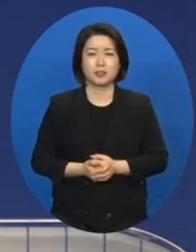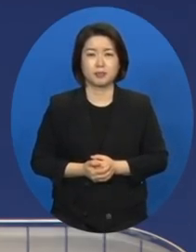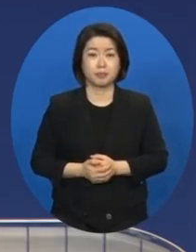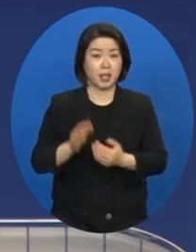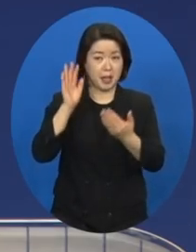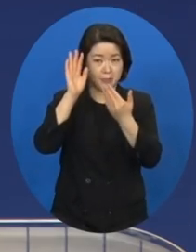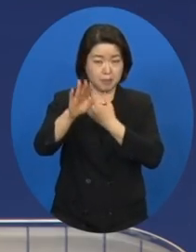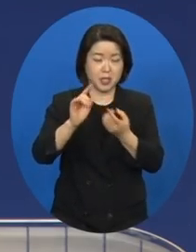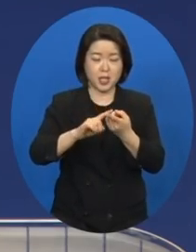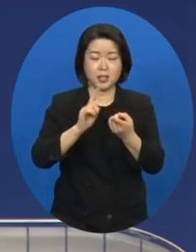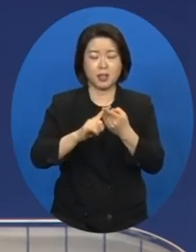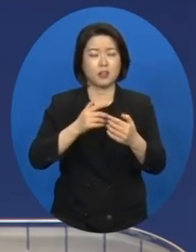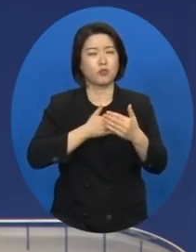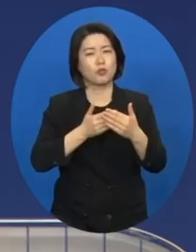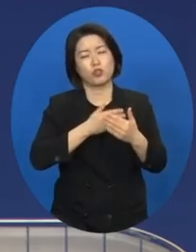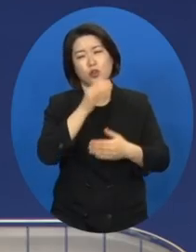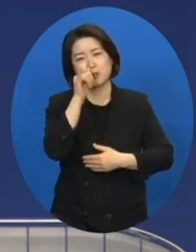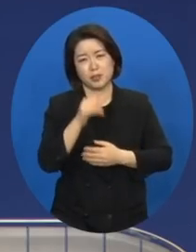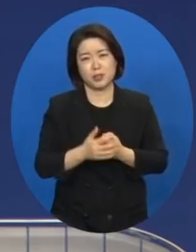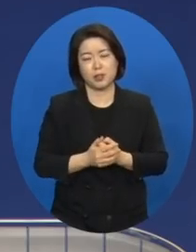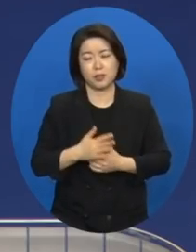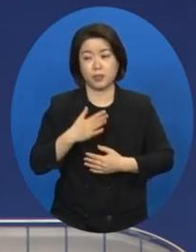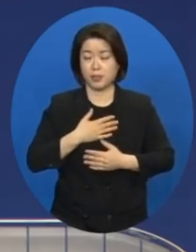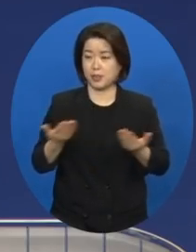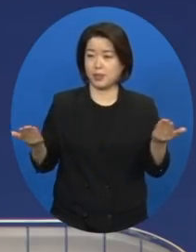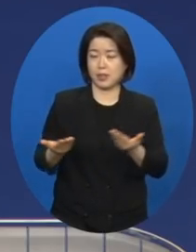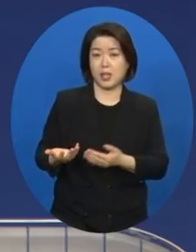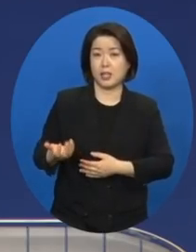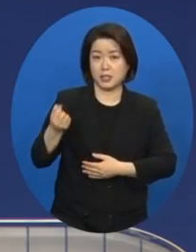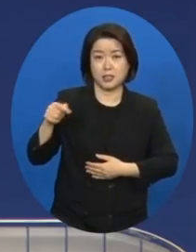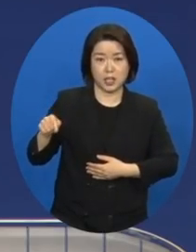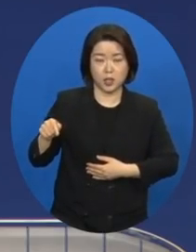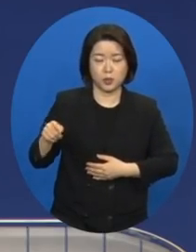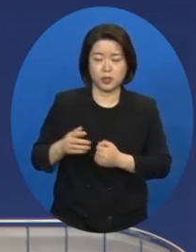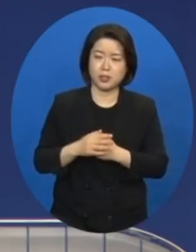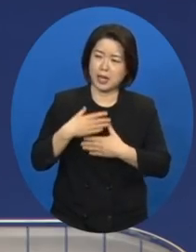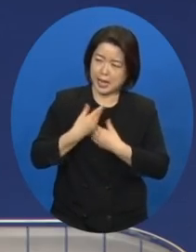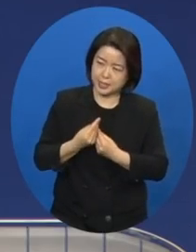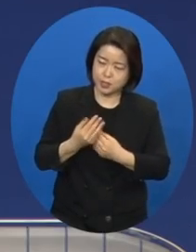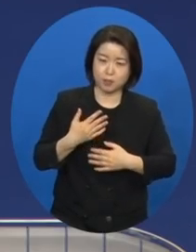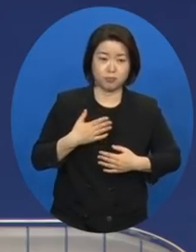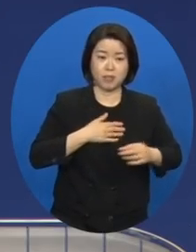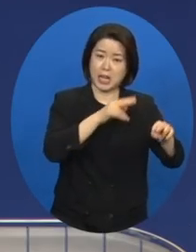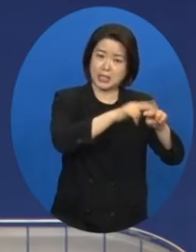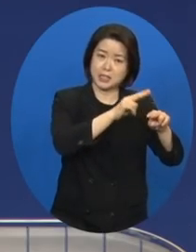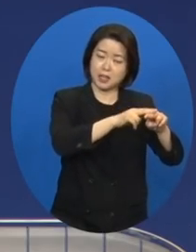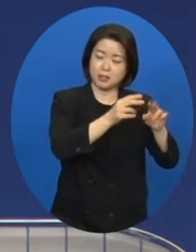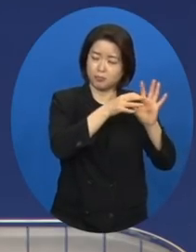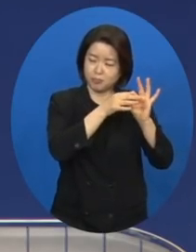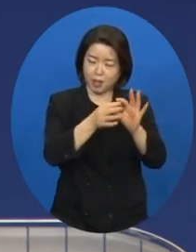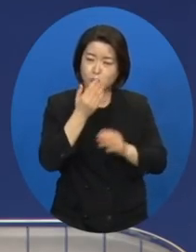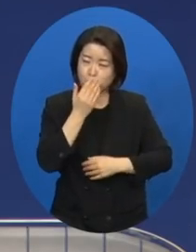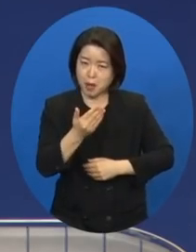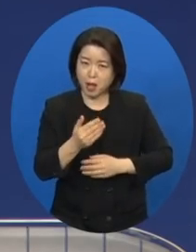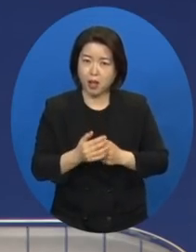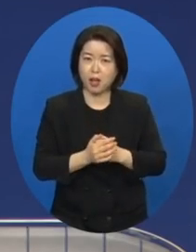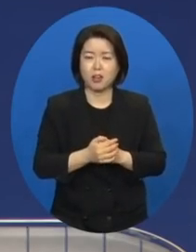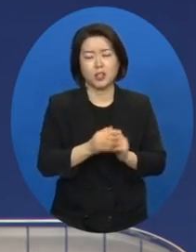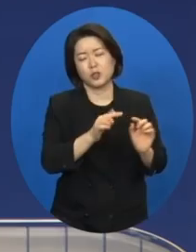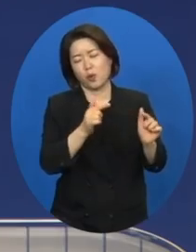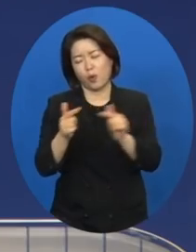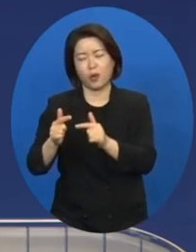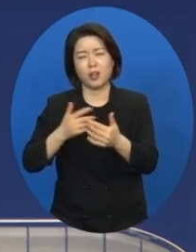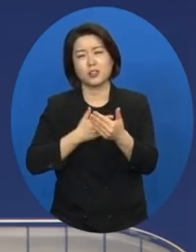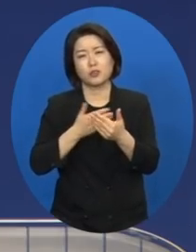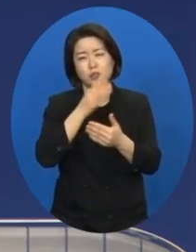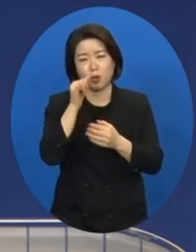미래에 대한 두려움도 있습니다. 내 직장은 과연 안전할까? 내 포지션은 계속할 수 있을까? 이런 두려움이 있잖아요. 내가